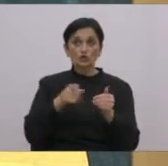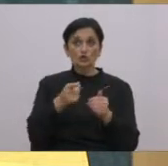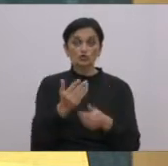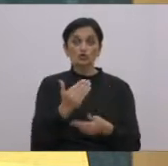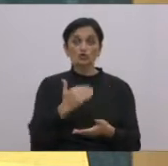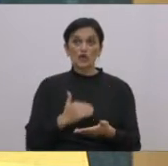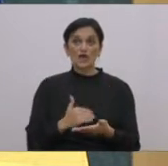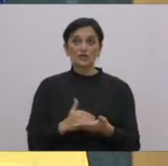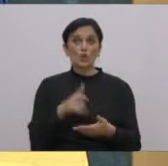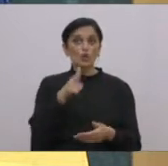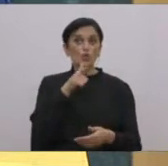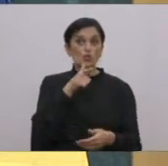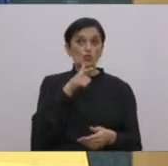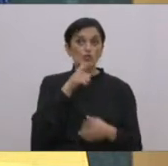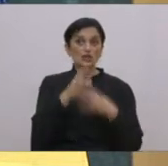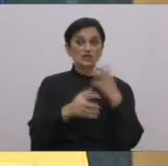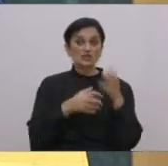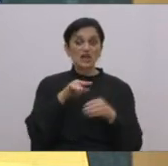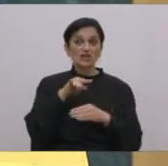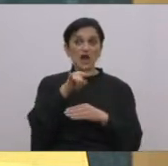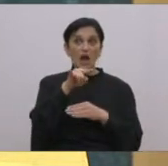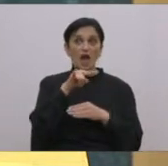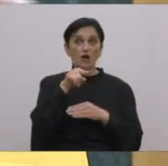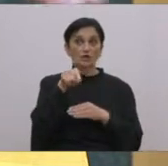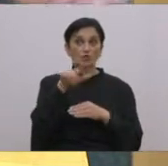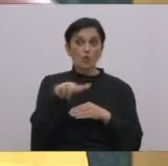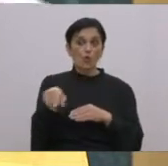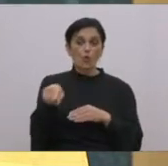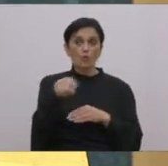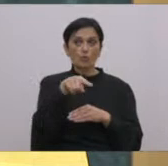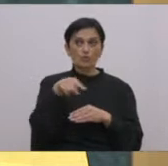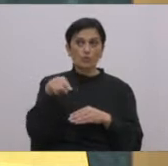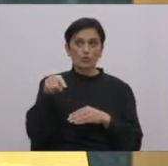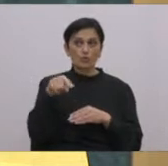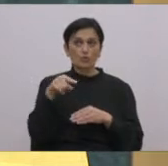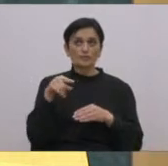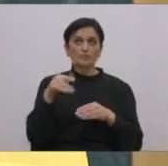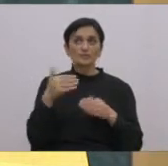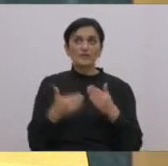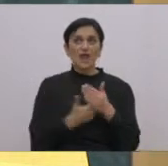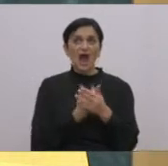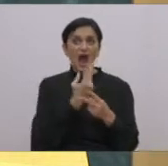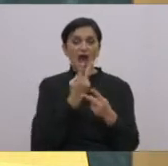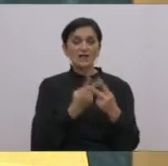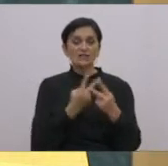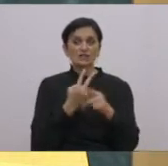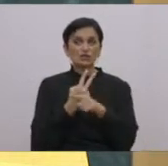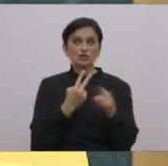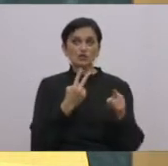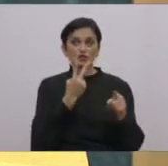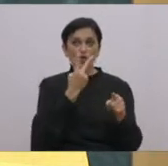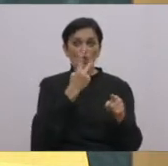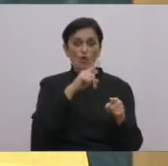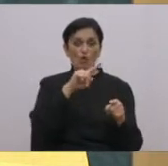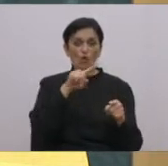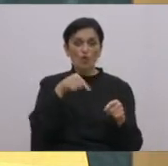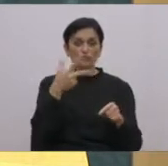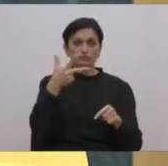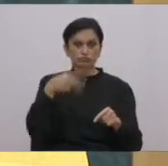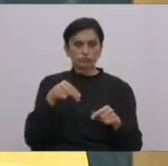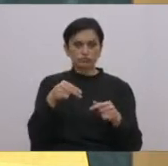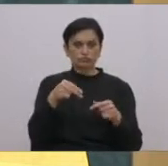შედეგადაც ქუთაისის საერთაშორისო აეროპორტიდან უკვე ახალციხემდე 2.5 საათში იქნება